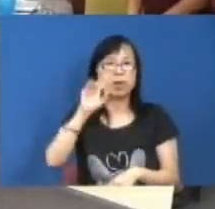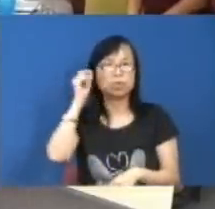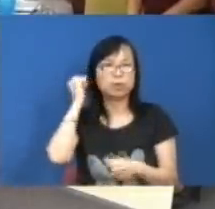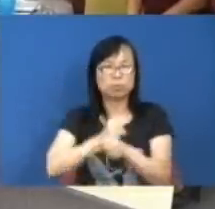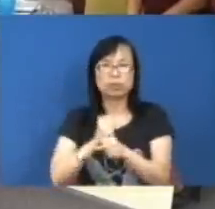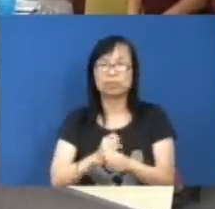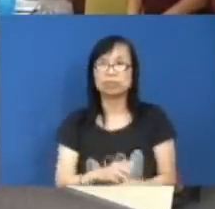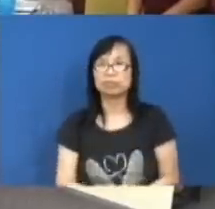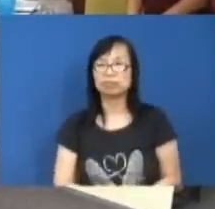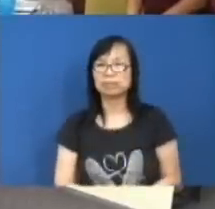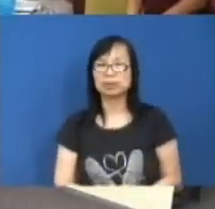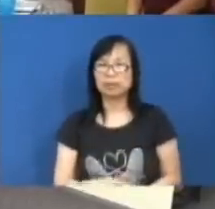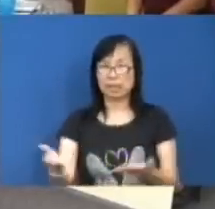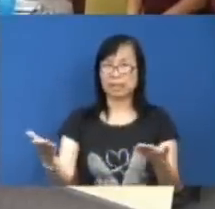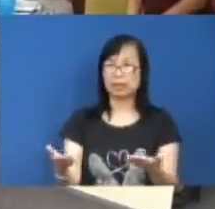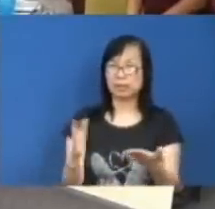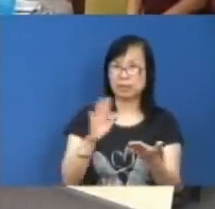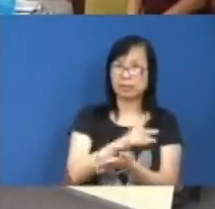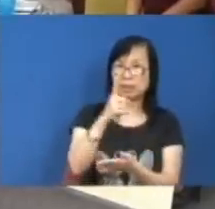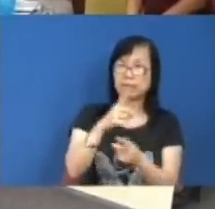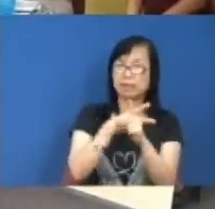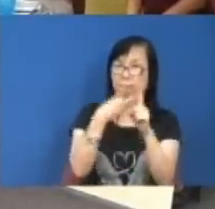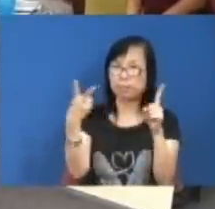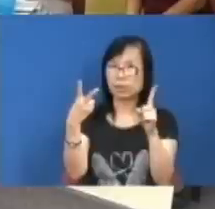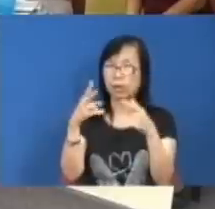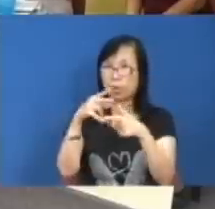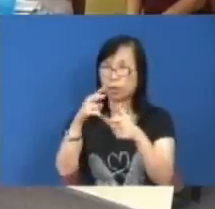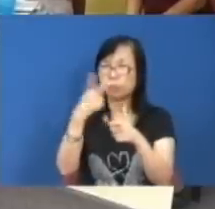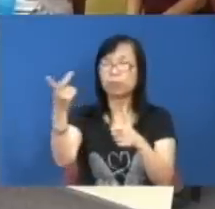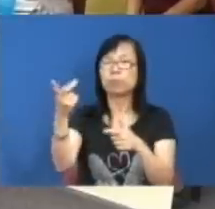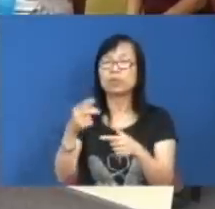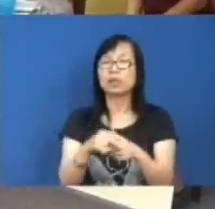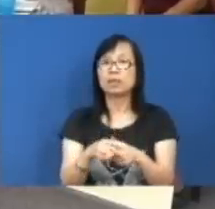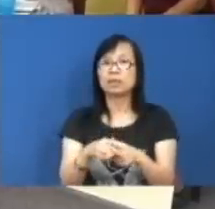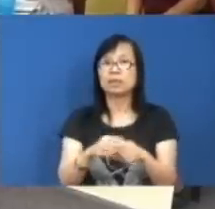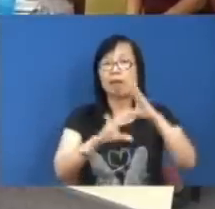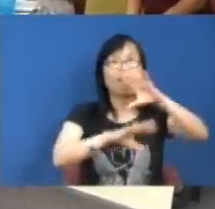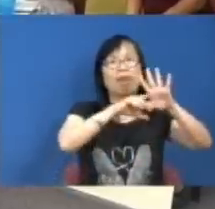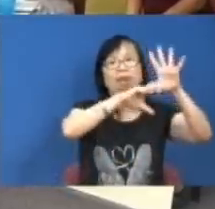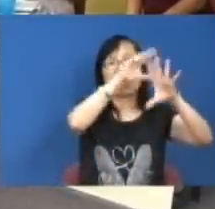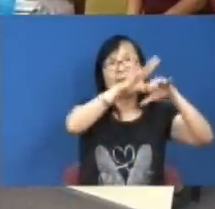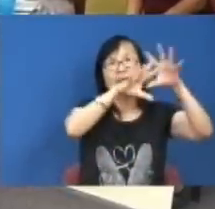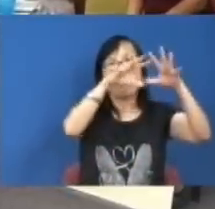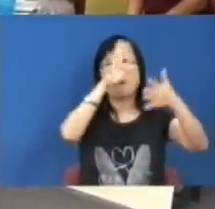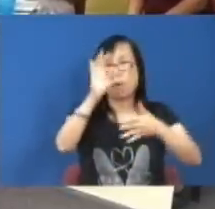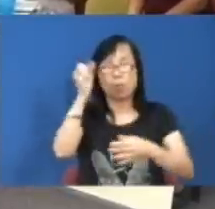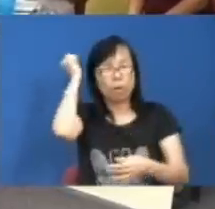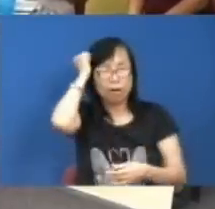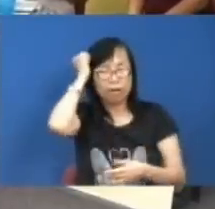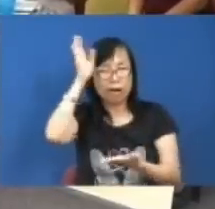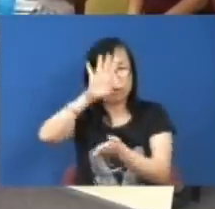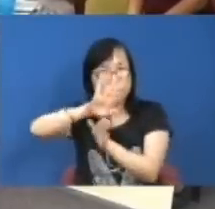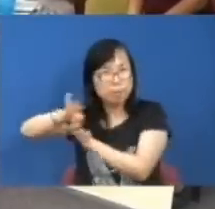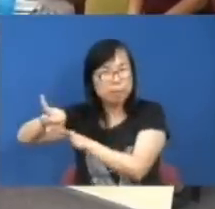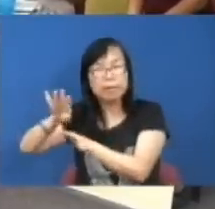過現在市場興旺，其實一年十二個月呢周圍都是棚架，很難避免到有些踏